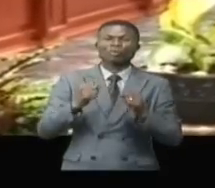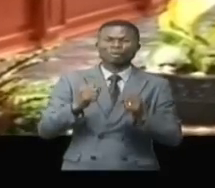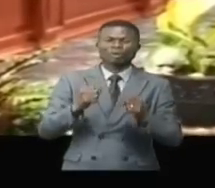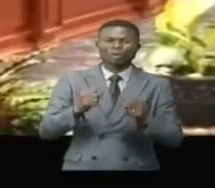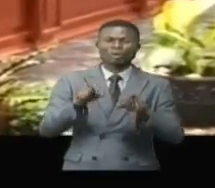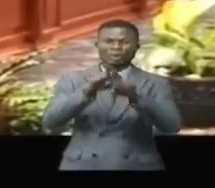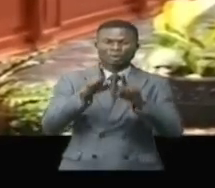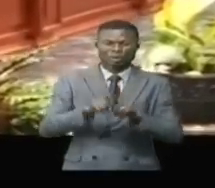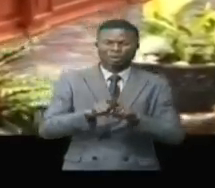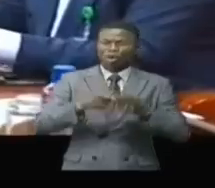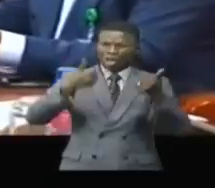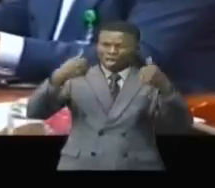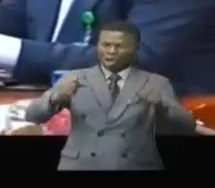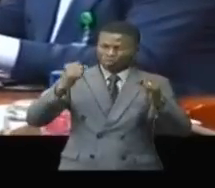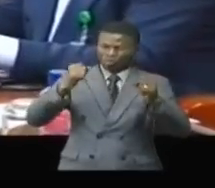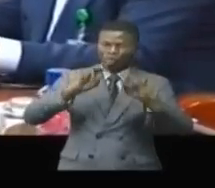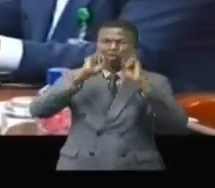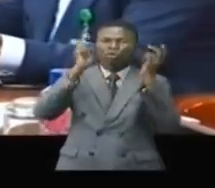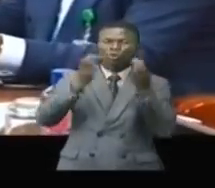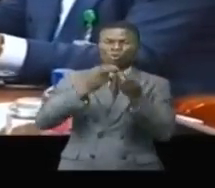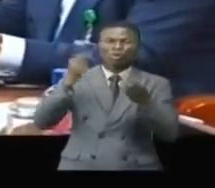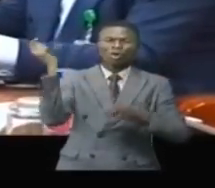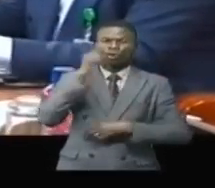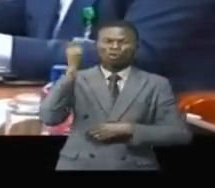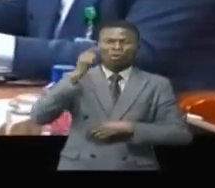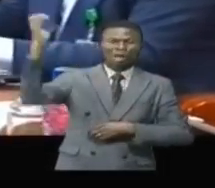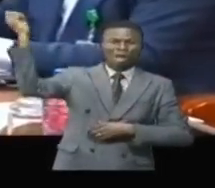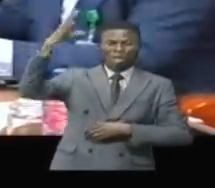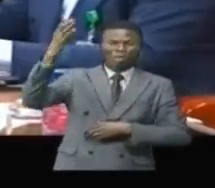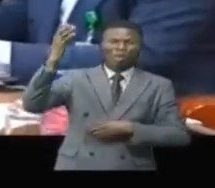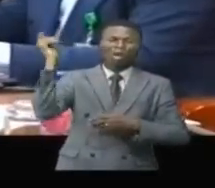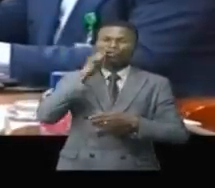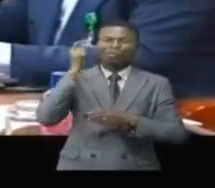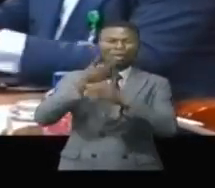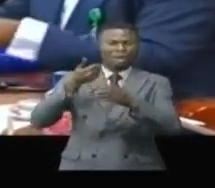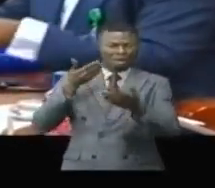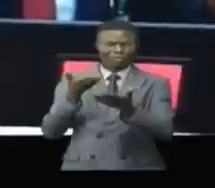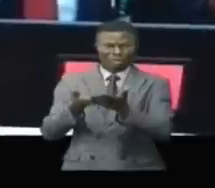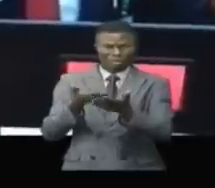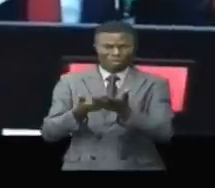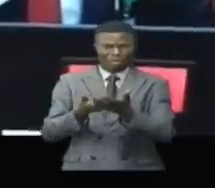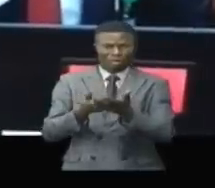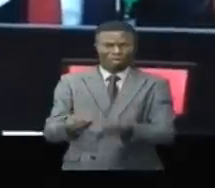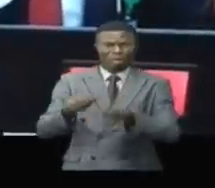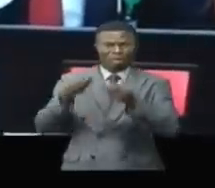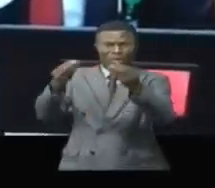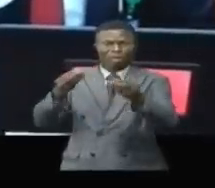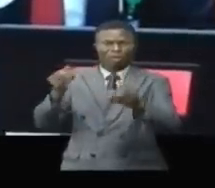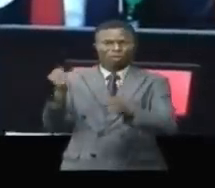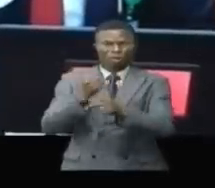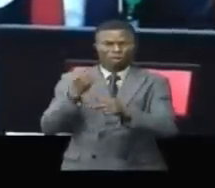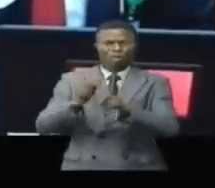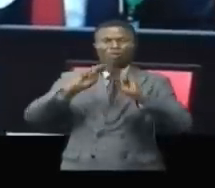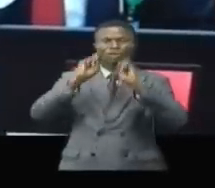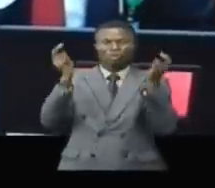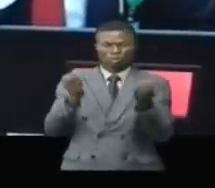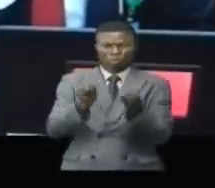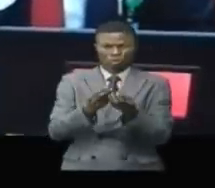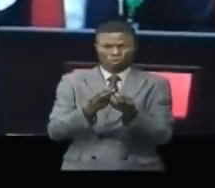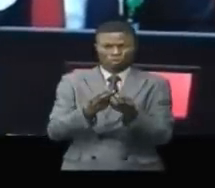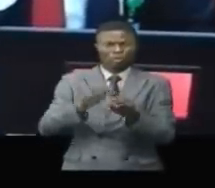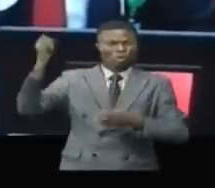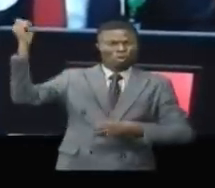et la pérennisation de l'usine de production des panneaux préfabriqués. La remise en service de cette usine de production de